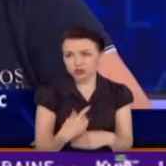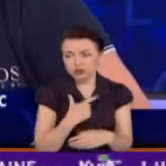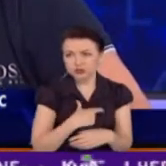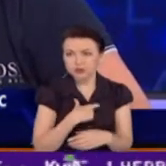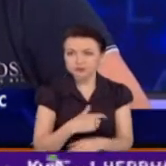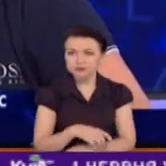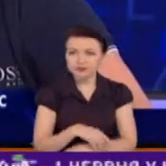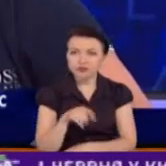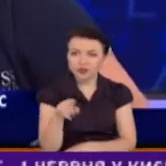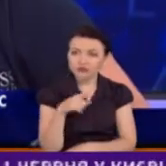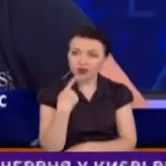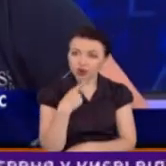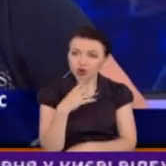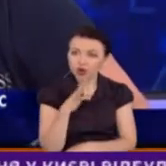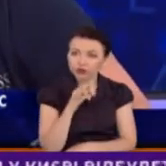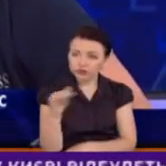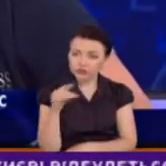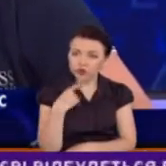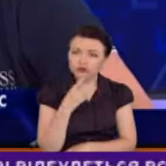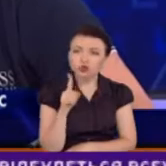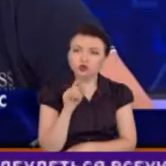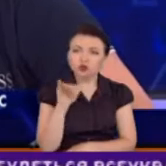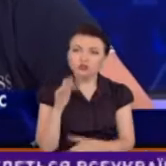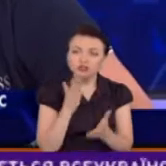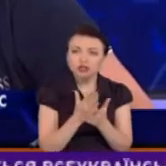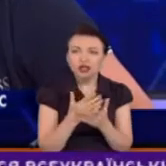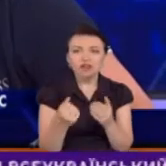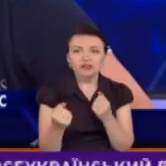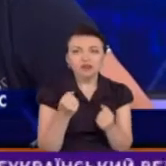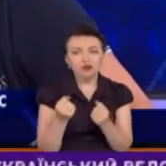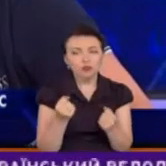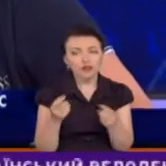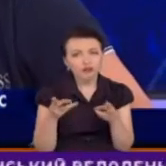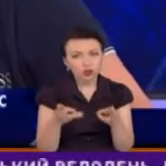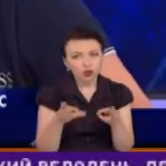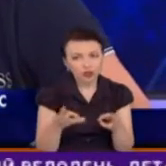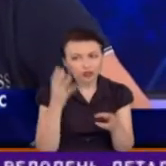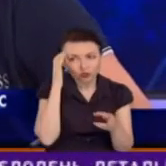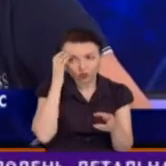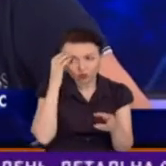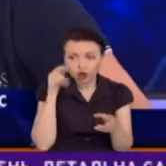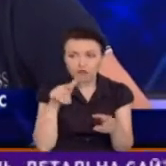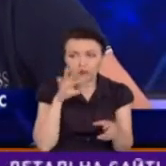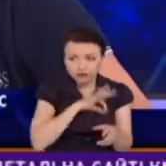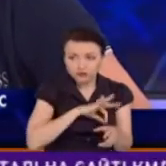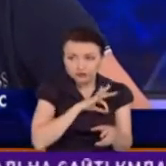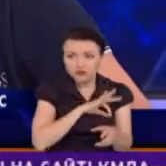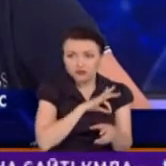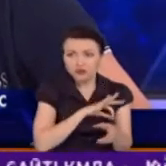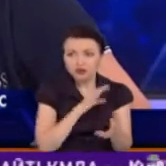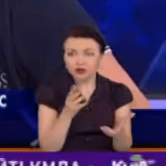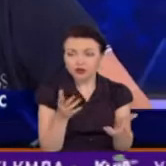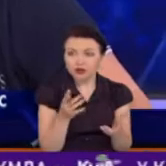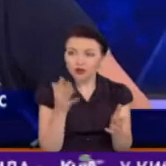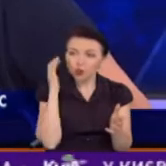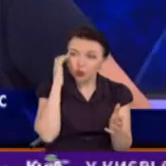на одному з ефірів офіційно говорили про те, що ви маєте твердопаливний котел. Тобто ви застосовуєте відновлювальні джерела енергії.